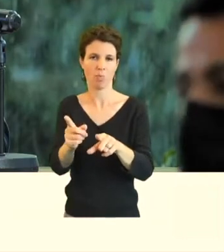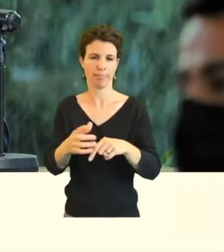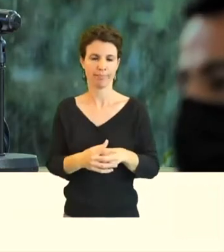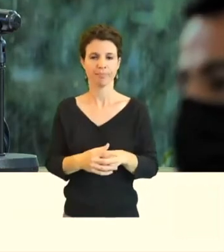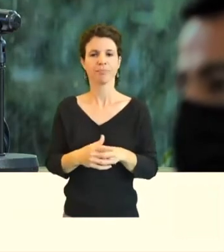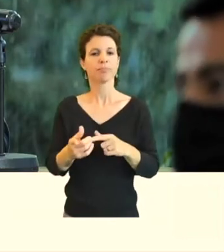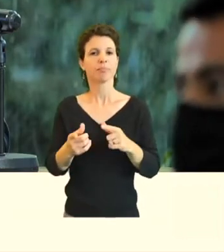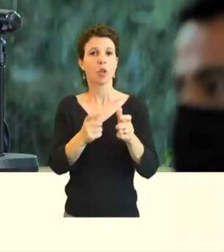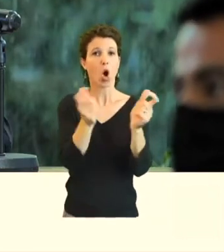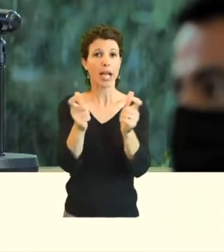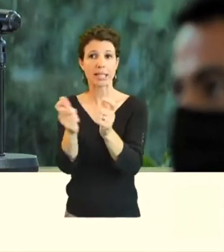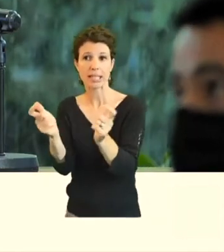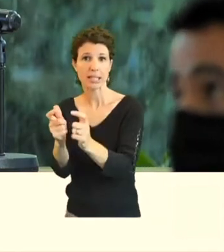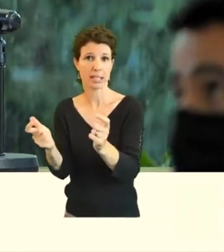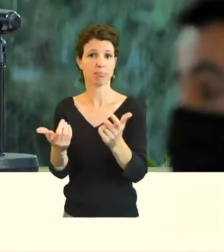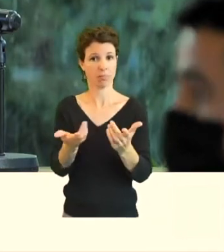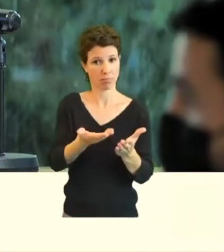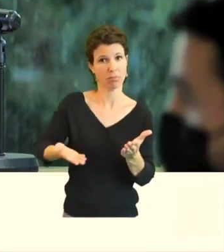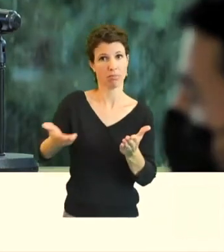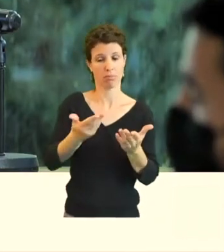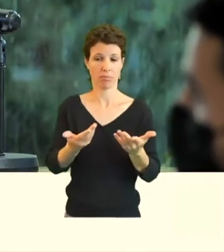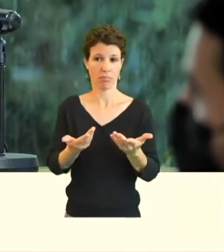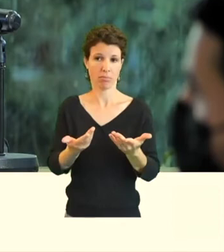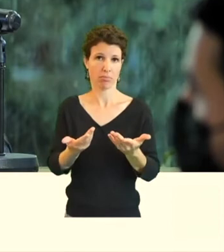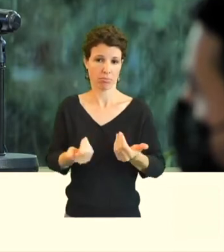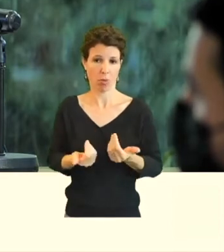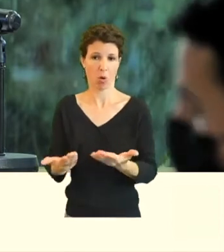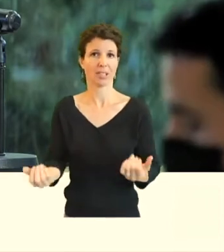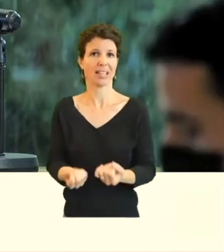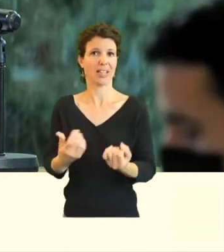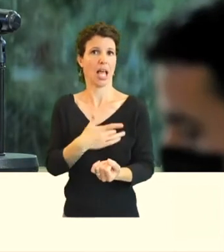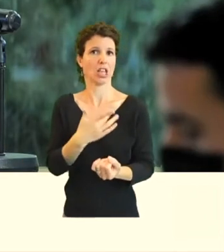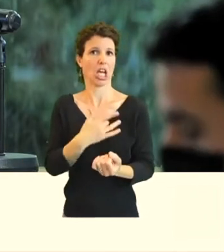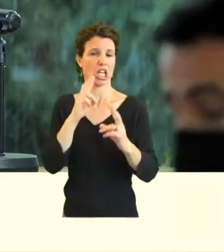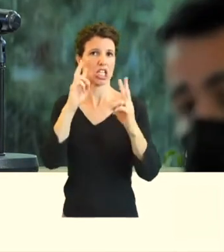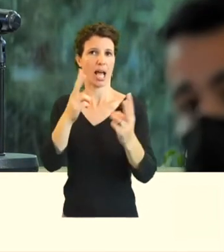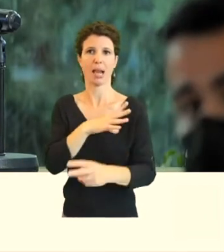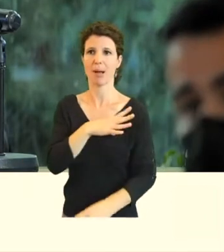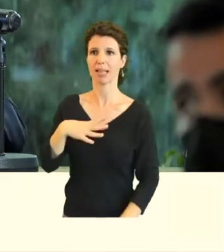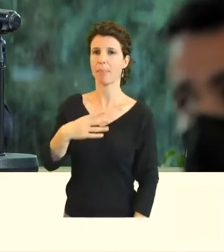À des organismes dont l'activité présente un intérêt général. Et donc, c'est Mme Marie Martineau qui rapporte.